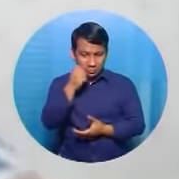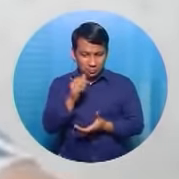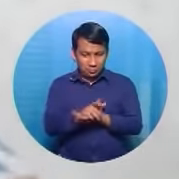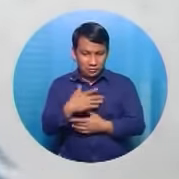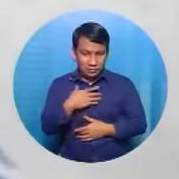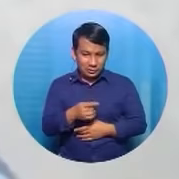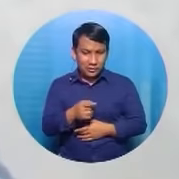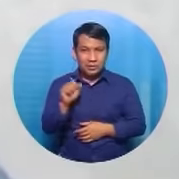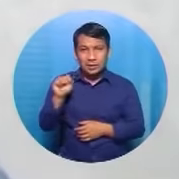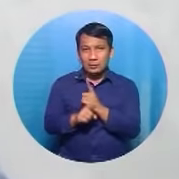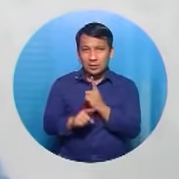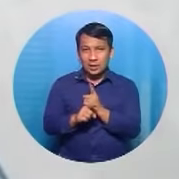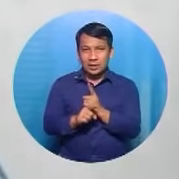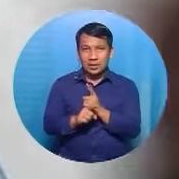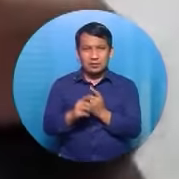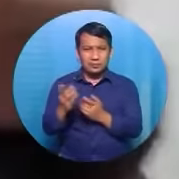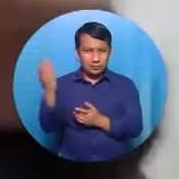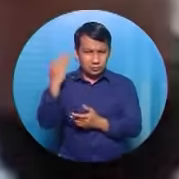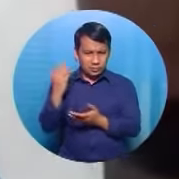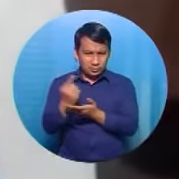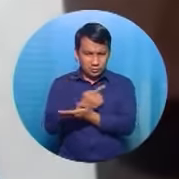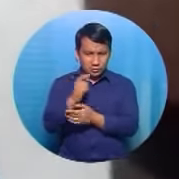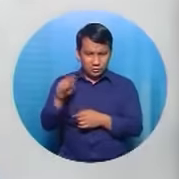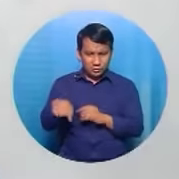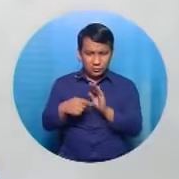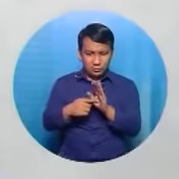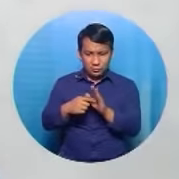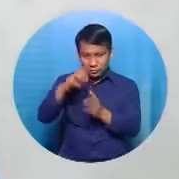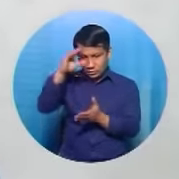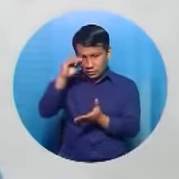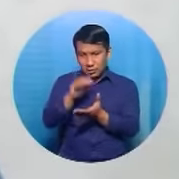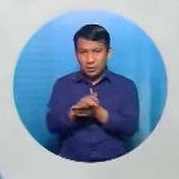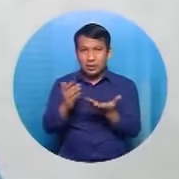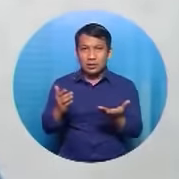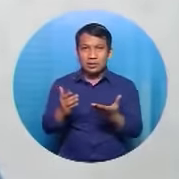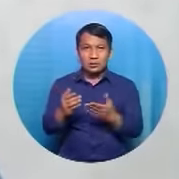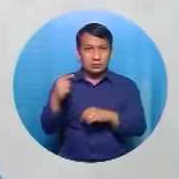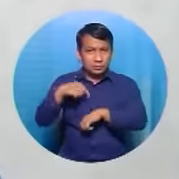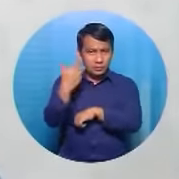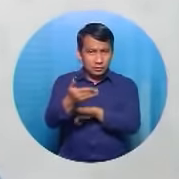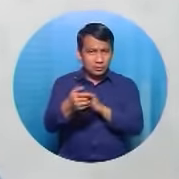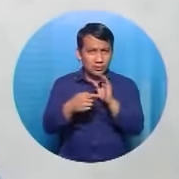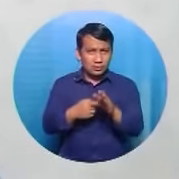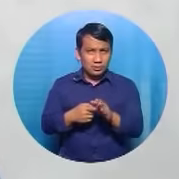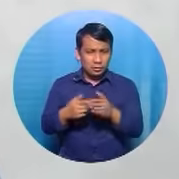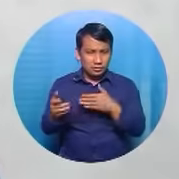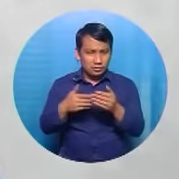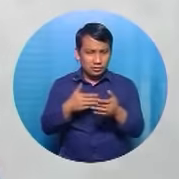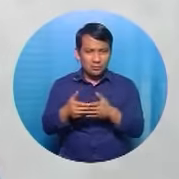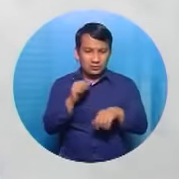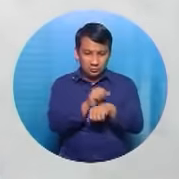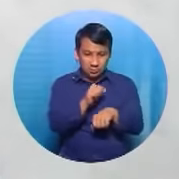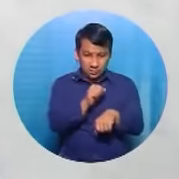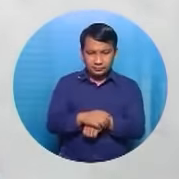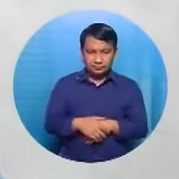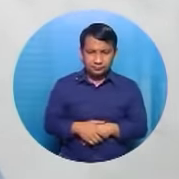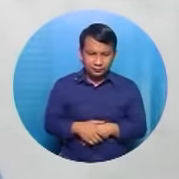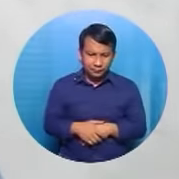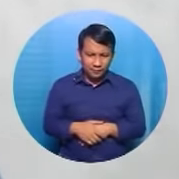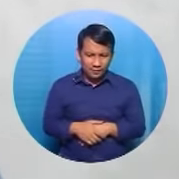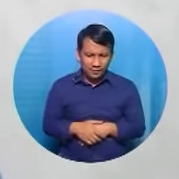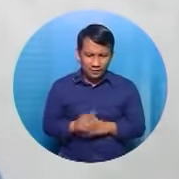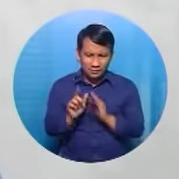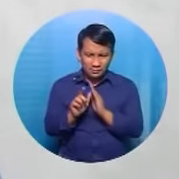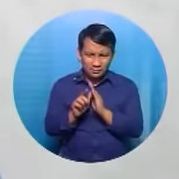Okay. Opo. Mm. Kaya po, nung umalis po yung asawa ko, dahil sa oras na po yun, is parang duty po niya. Okay. Tapos